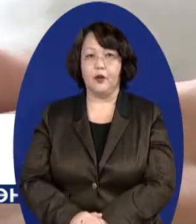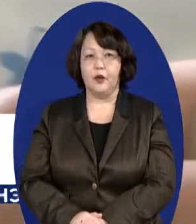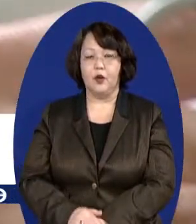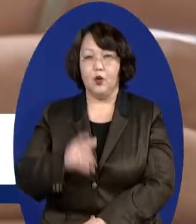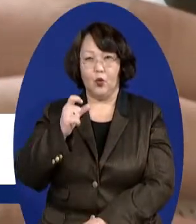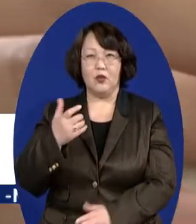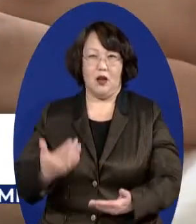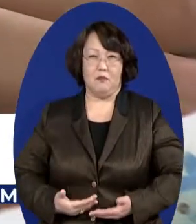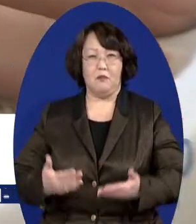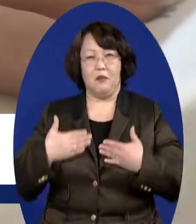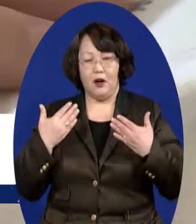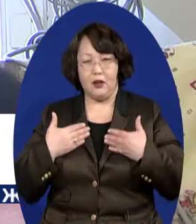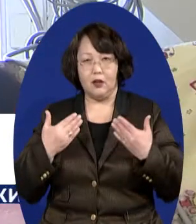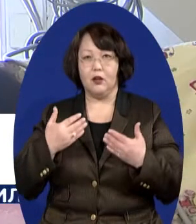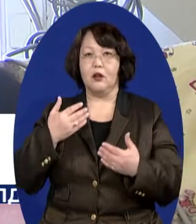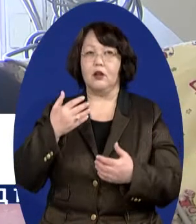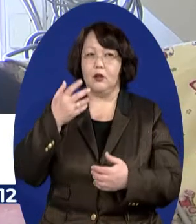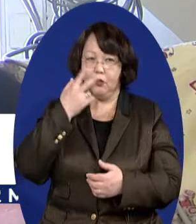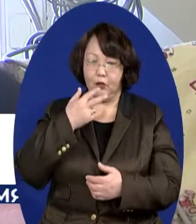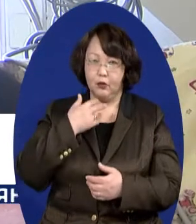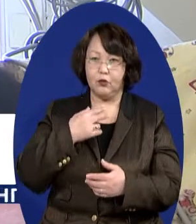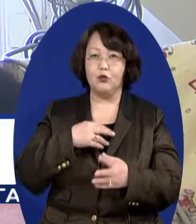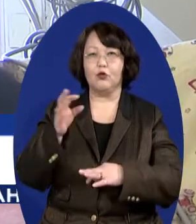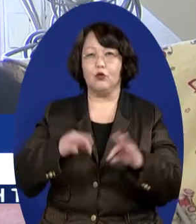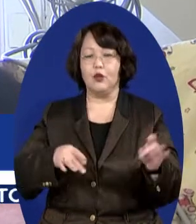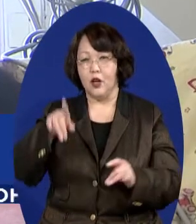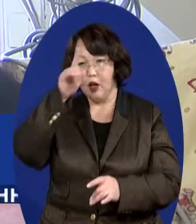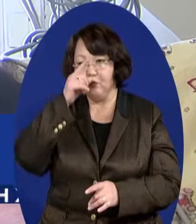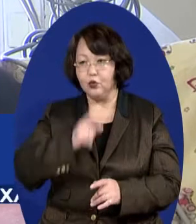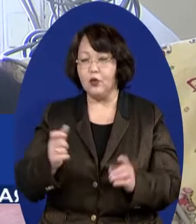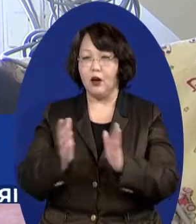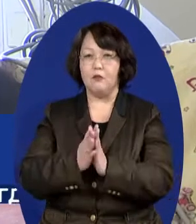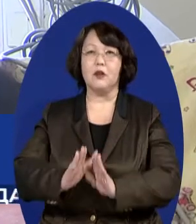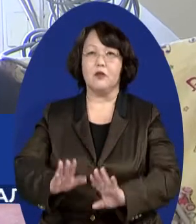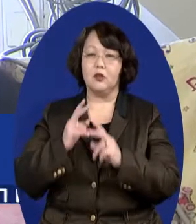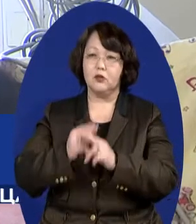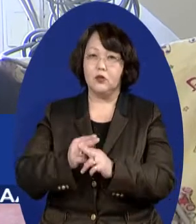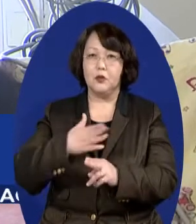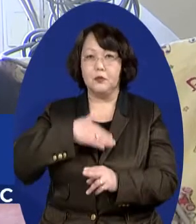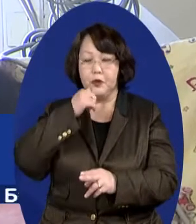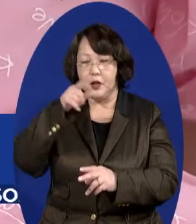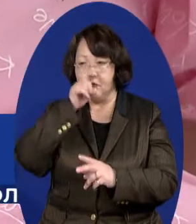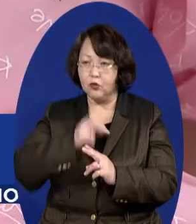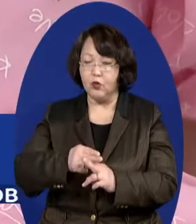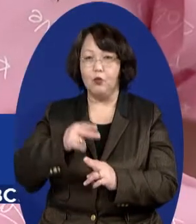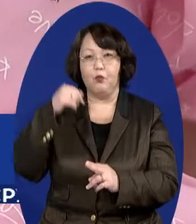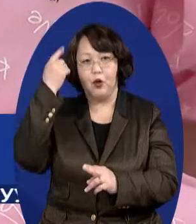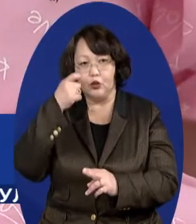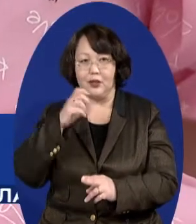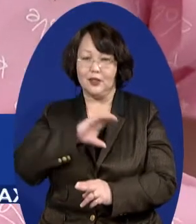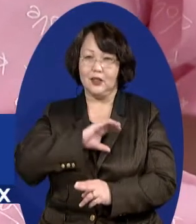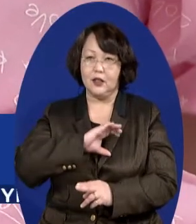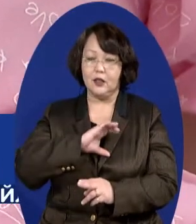Хүний амьдралд баяр гуниг хослоно. Энэ бүхэнтэй эмчил цуг байдаг. Хүний биеийг нэмчлэхийн зэрэгцээ бодол санаа